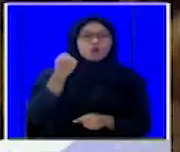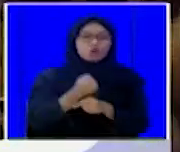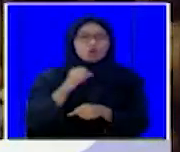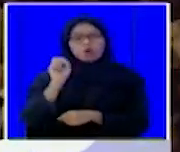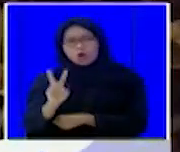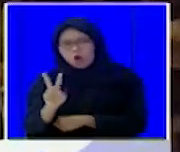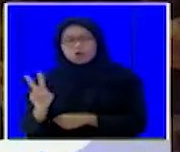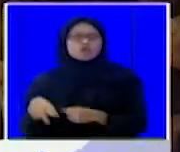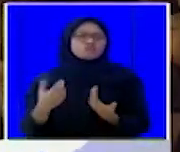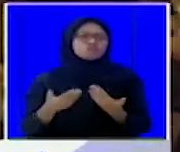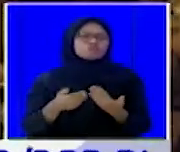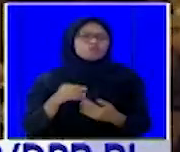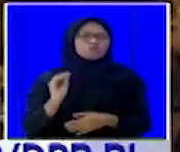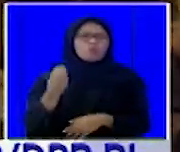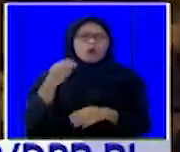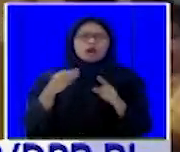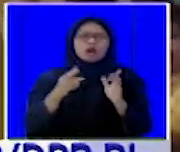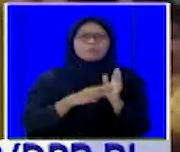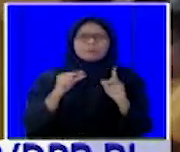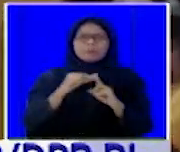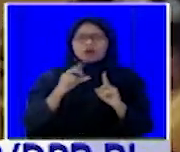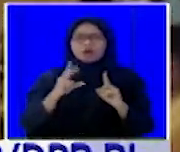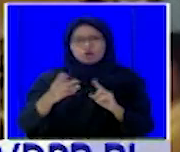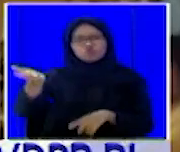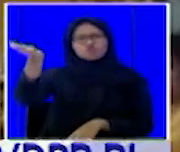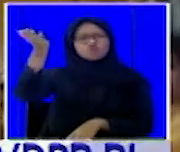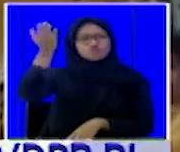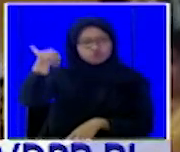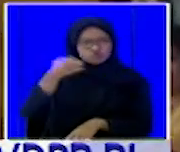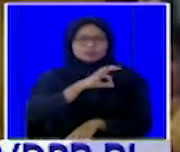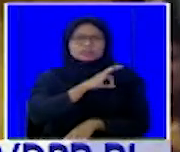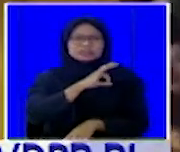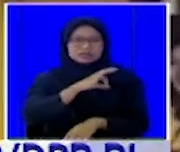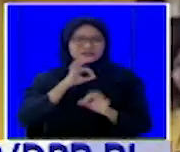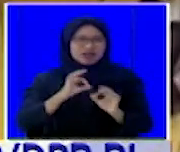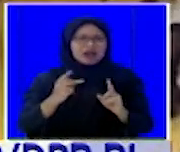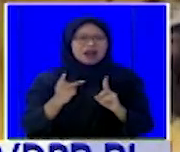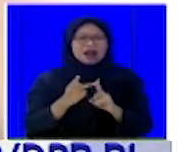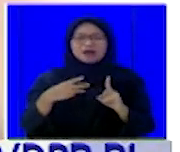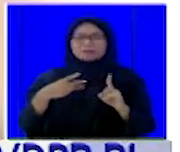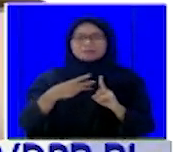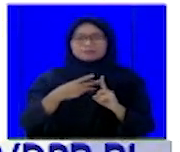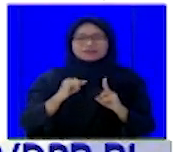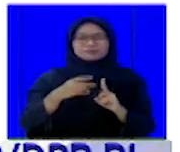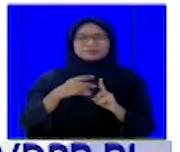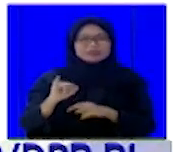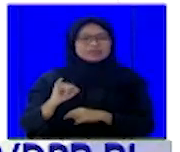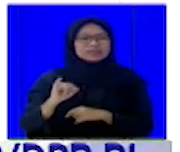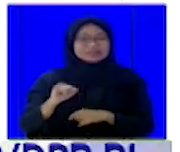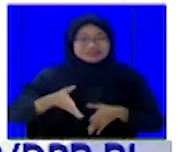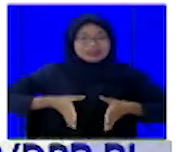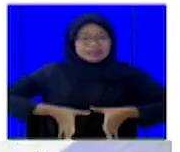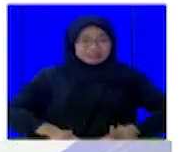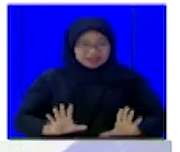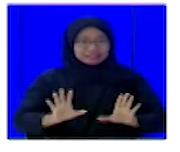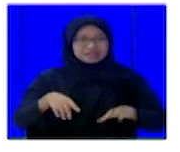DPR RI pada masa pemerintahan B J Habibie Harmoko lahir di Nganjuk Jawa Timur 7 Februari 1939 saat menjadi menteri